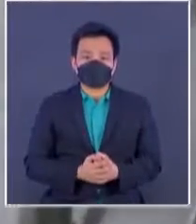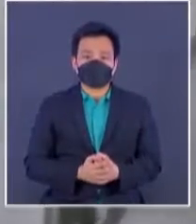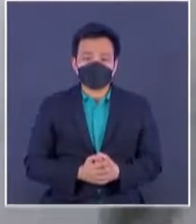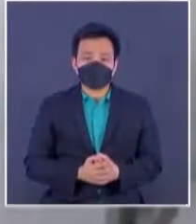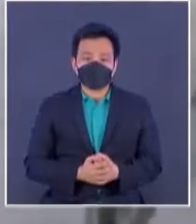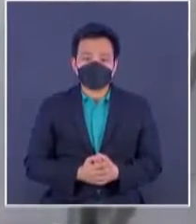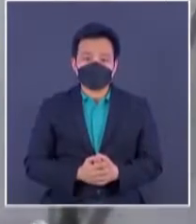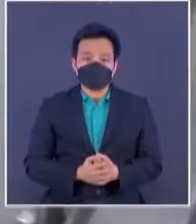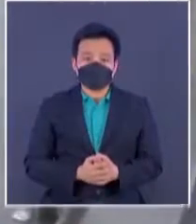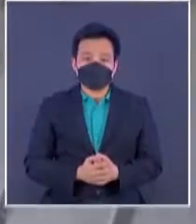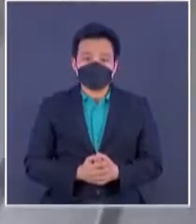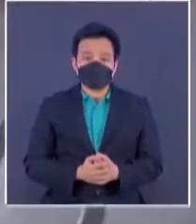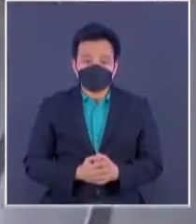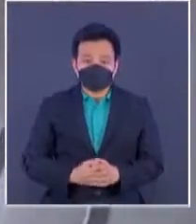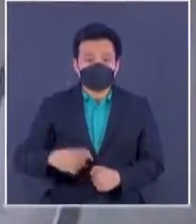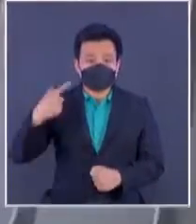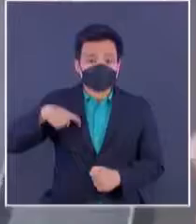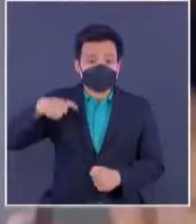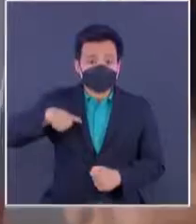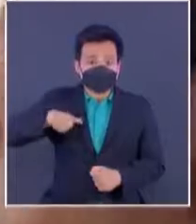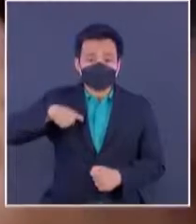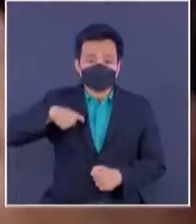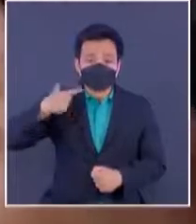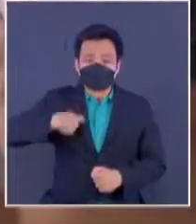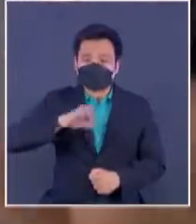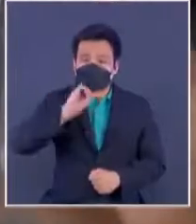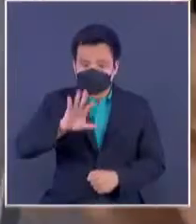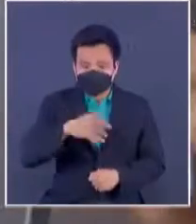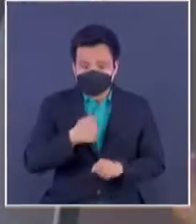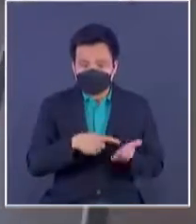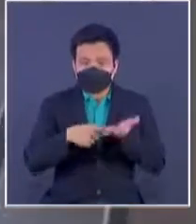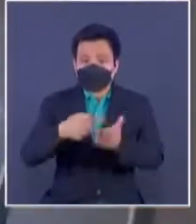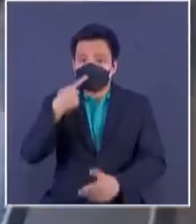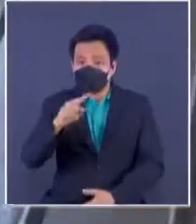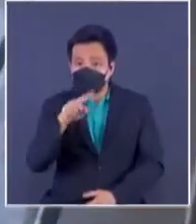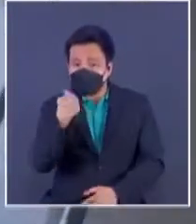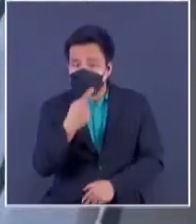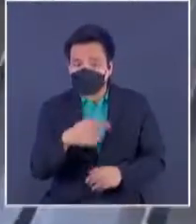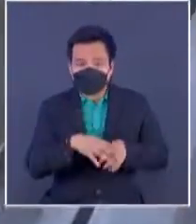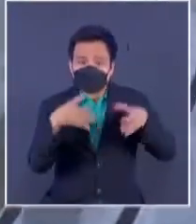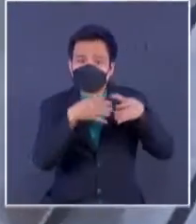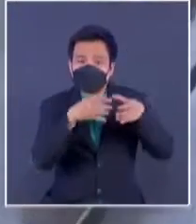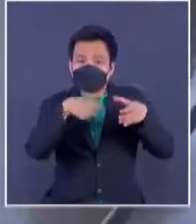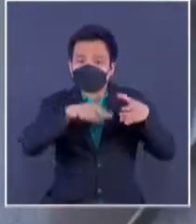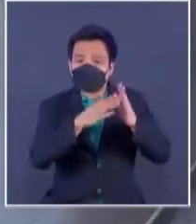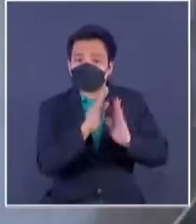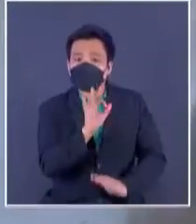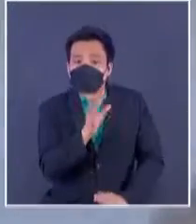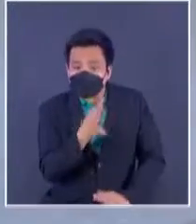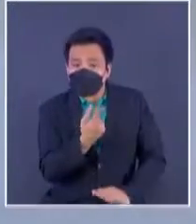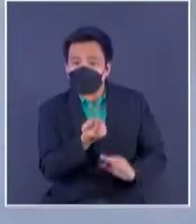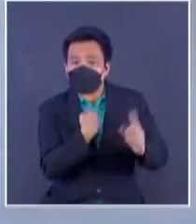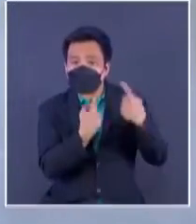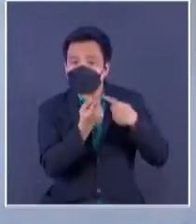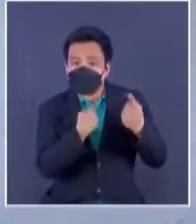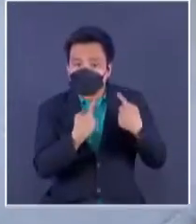นายตั้มก็เผยว่าครั้งนี้เนี่ยเป็นการเดินทางมายื่นฟ้องเกรียนคีย์บอร์ดที่โพสต์ข้อความในกลุ่มข่าวกลุ่มหนึ่งใน Facebook แล้วก็ทำให้มีบุค